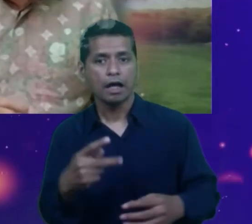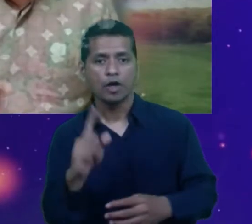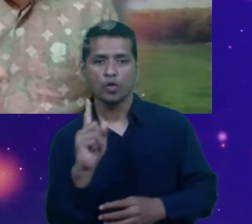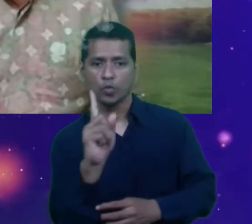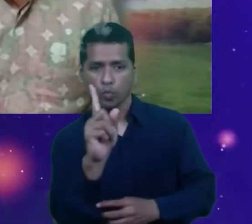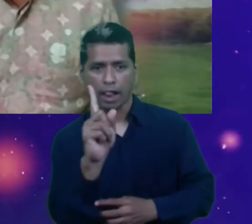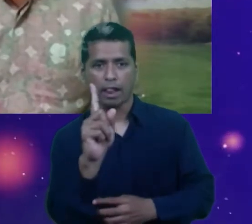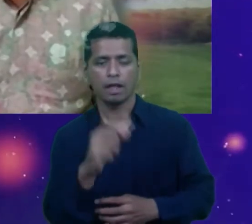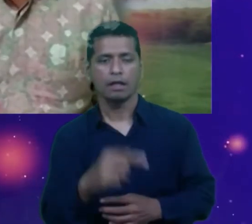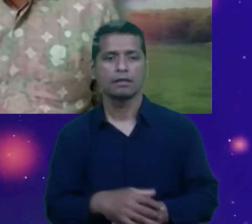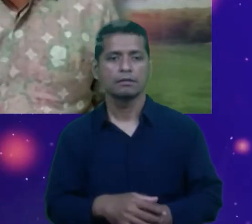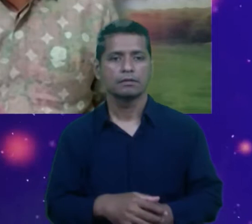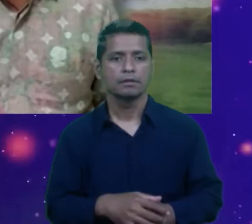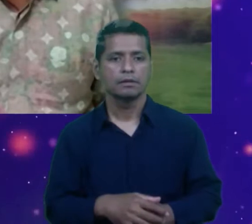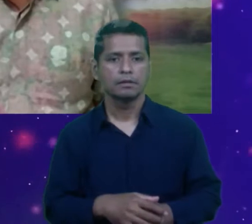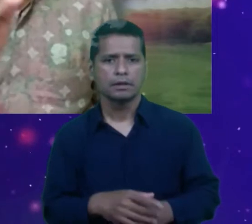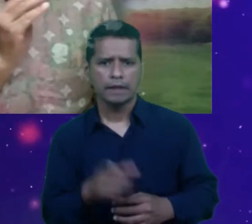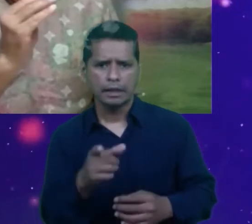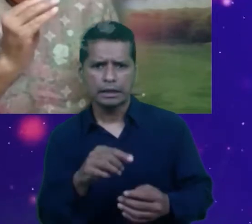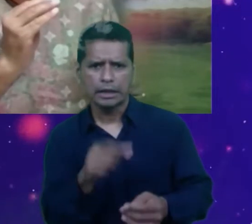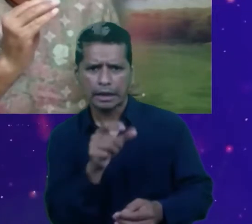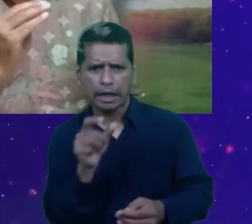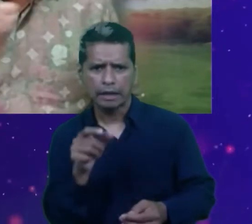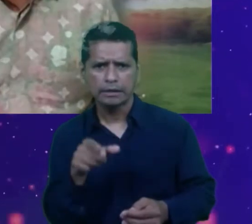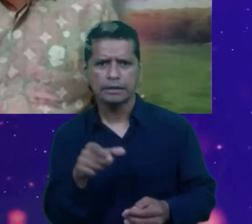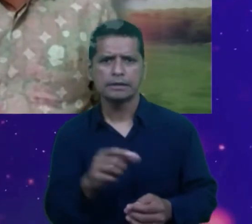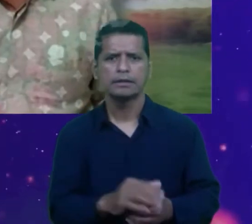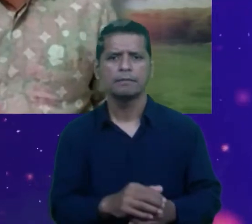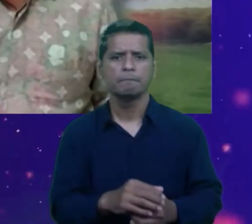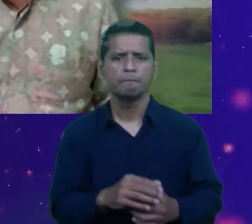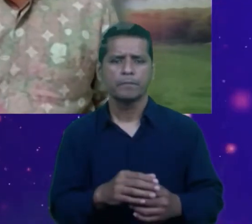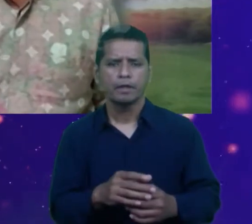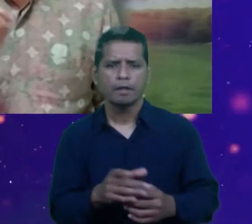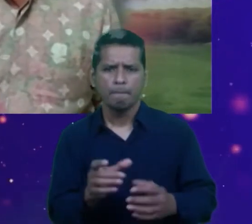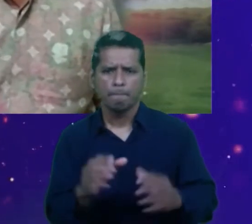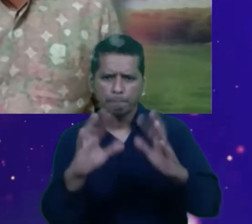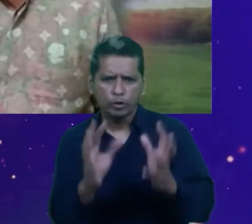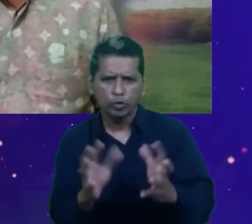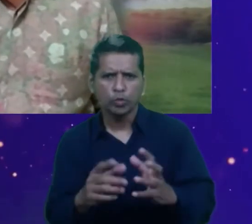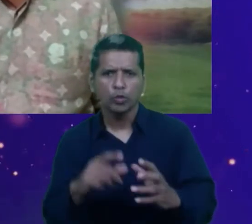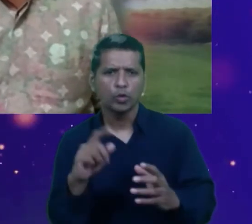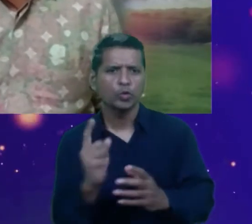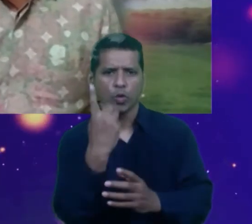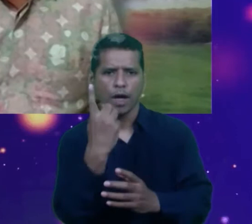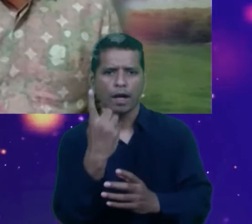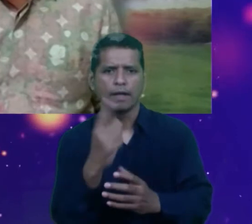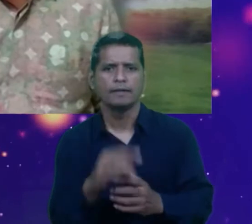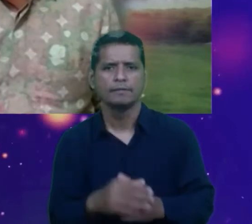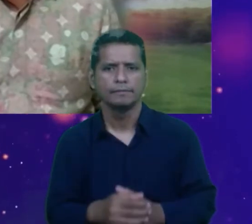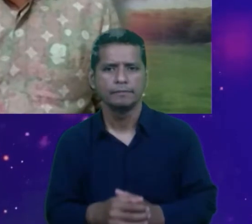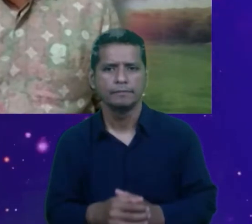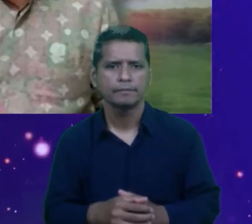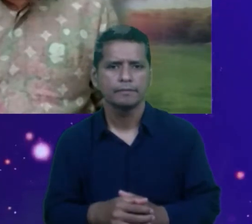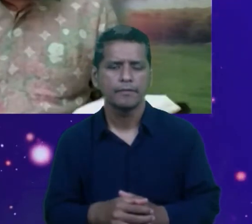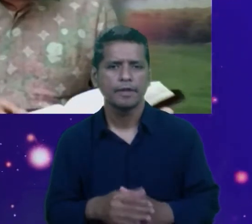hanya terdapat satu kali. Kalau saya mau terjemahkan secara bebas dari bahasa Yunani-nya kepada bahasa Indonesia, maka